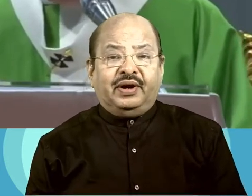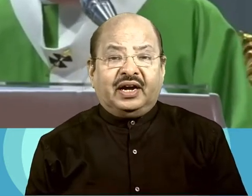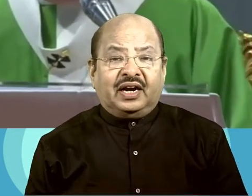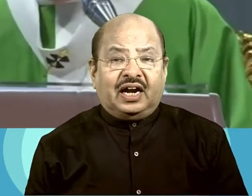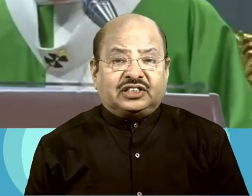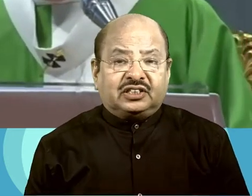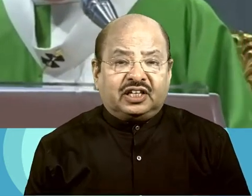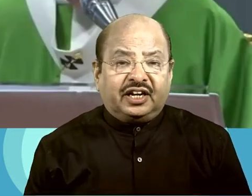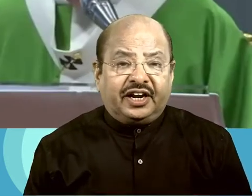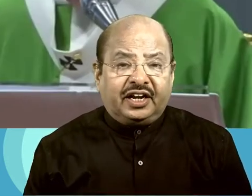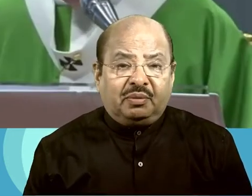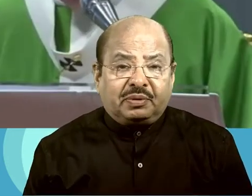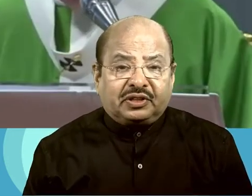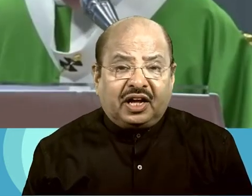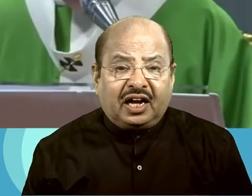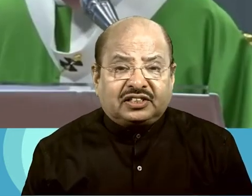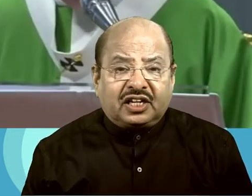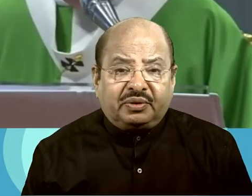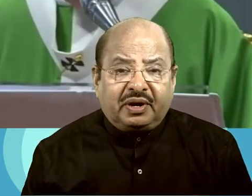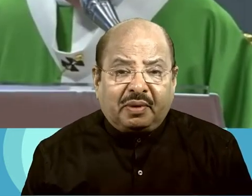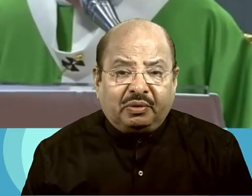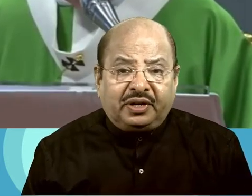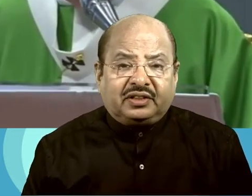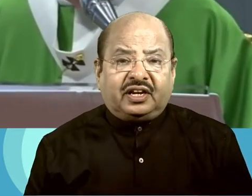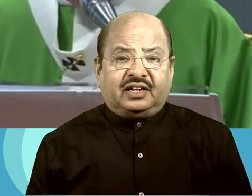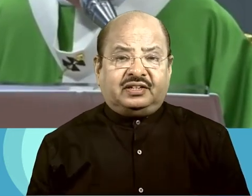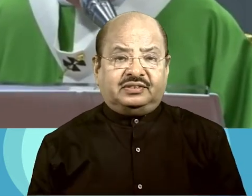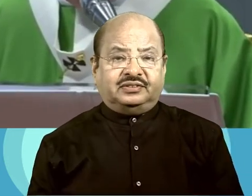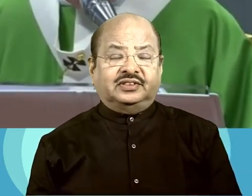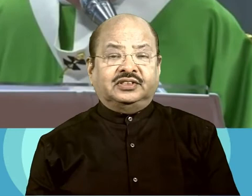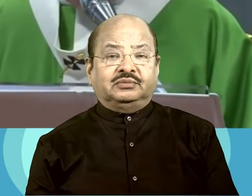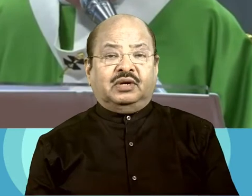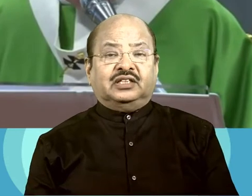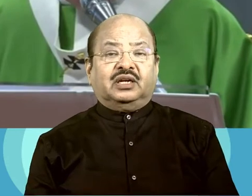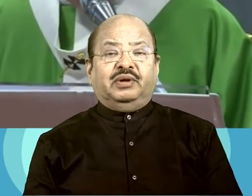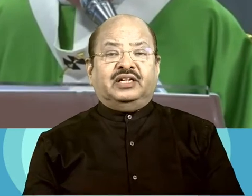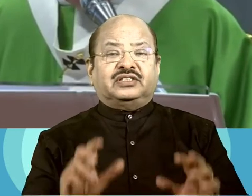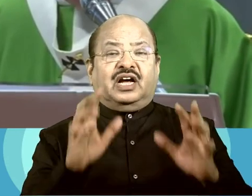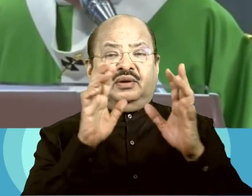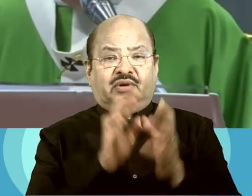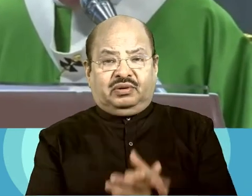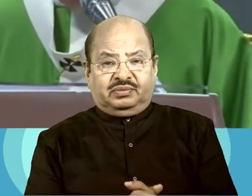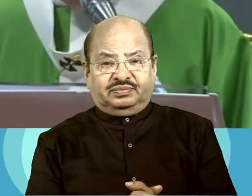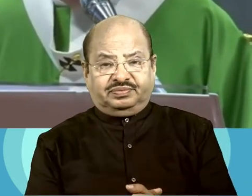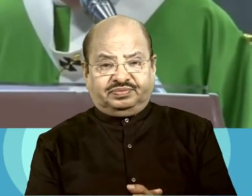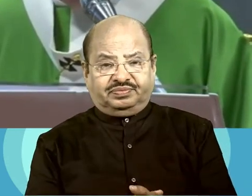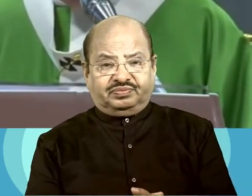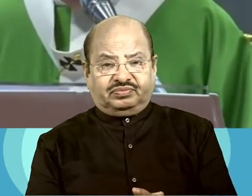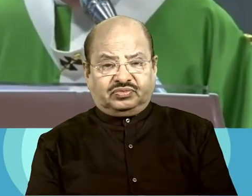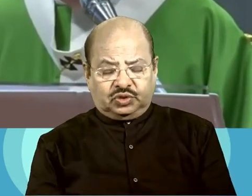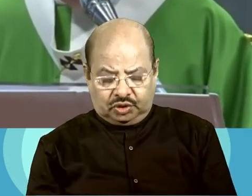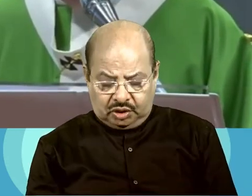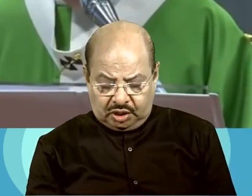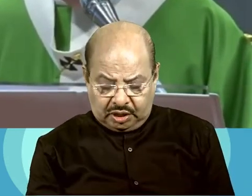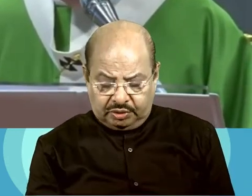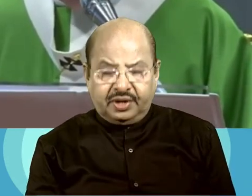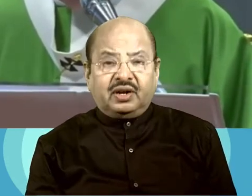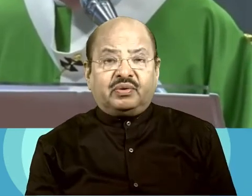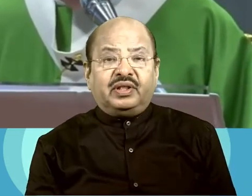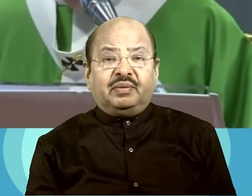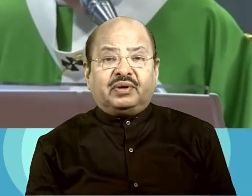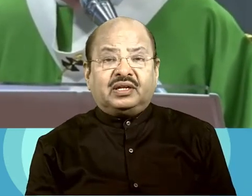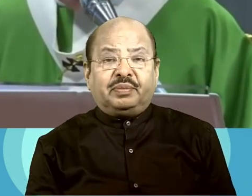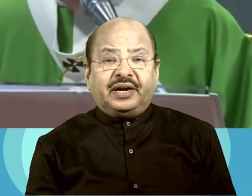നമ്മുടെ അമ്മയുടെ കടാക്ഷത്തിൻ കീഴിൽ പ്രത്യാശയുടെ മൗല്യത്തിന് മാത്രമേ സ്ഥാനമുള്ളൂ.